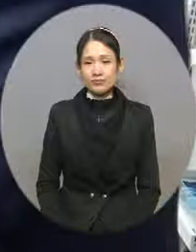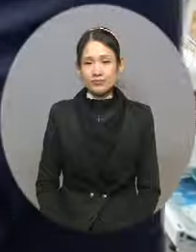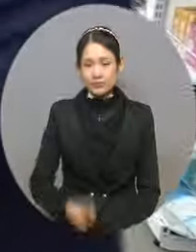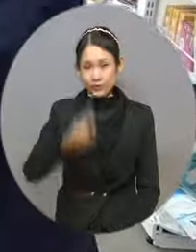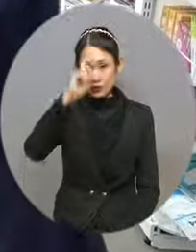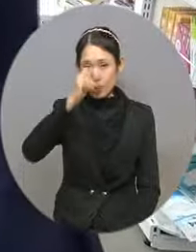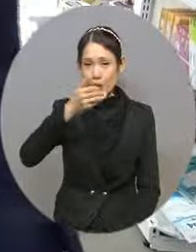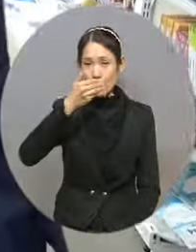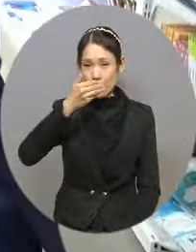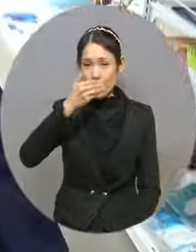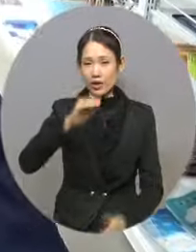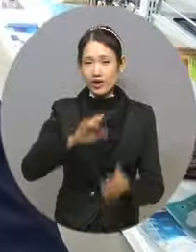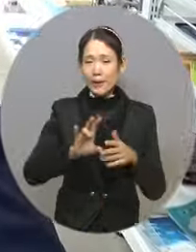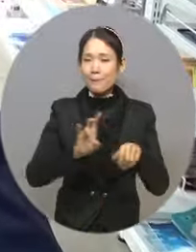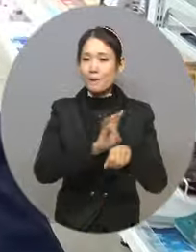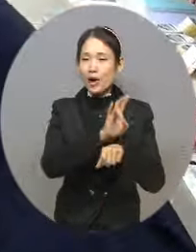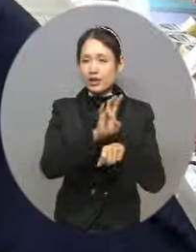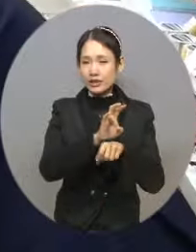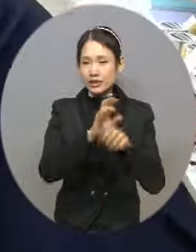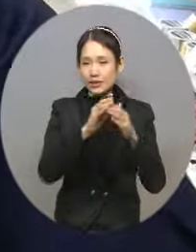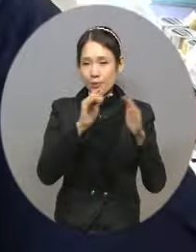점심때가 되어 편의점에 들렀습니다.